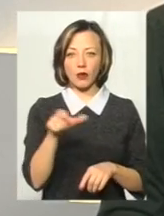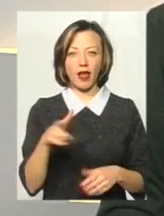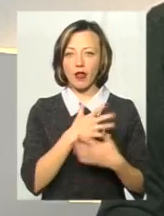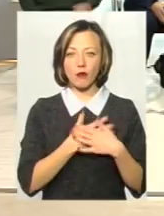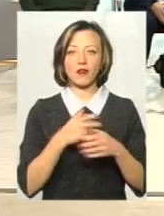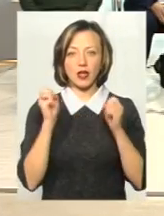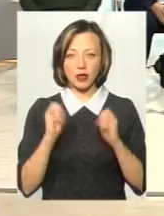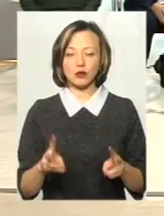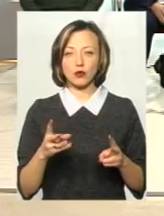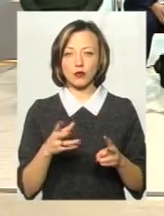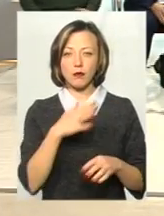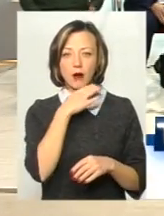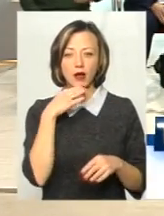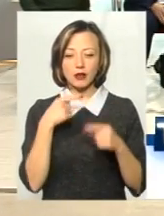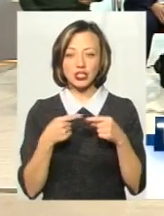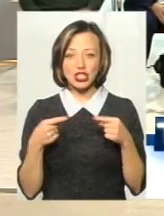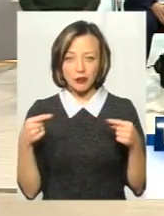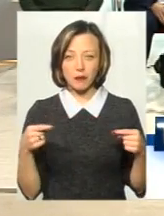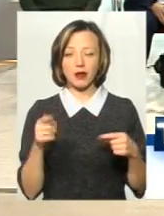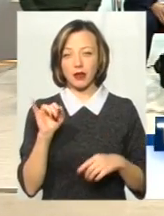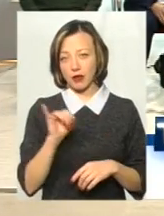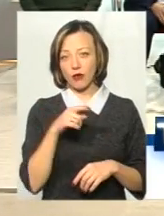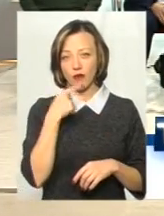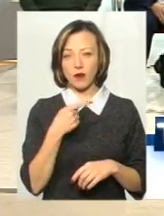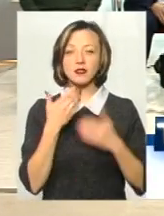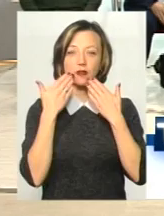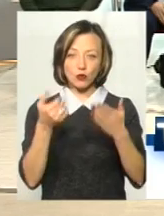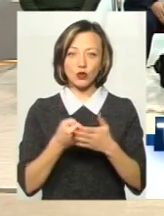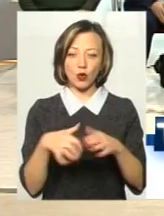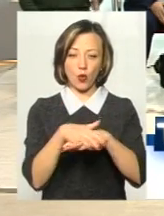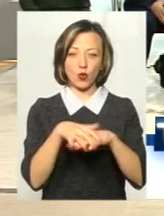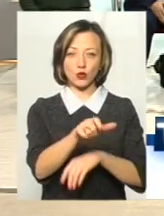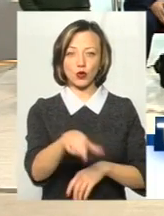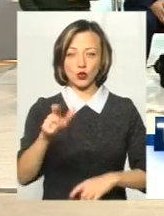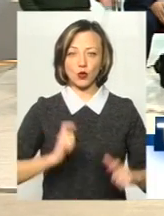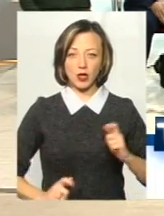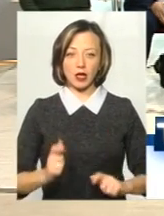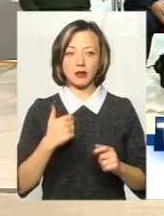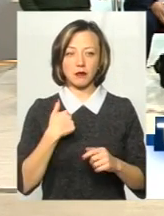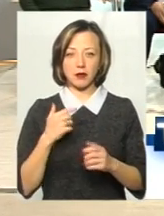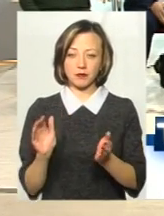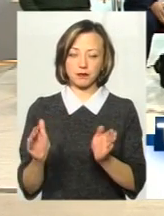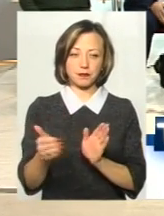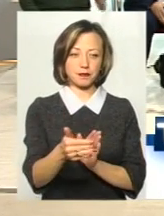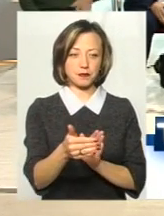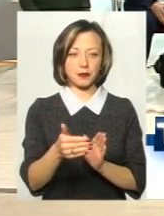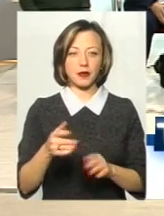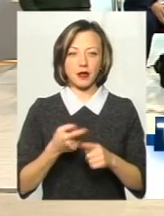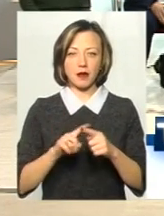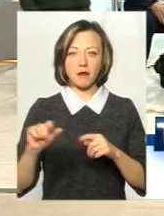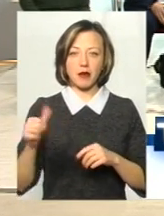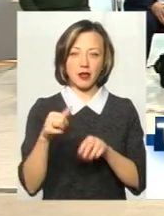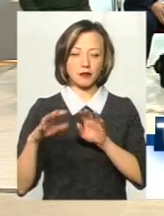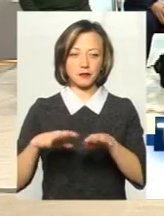вони ризикують багатьом чим і говорять. І він звернувся до студентів, ми розвернули їх, да, рухівці пішли перші